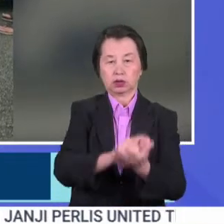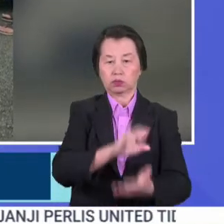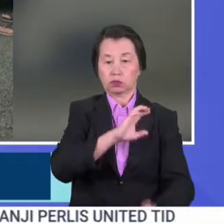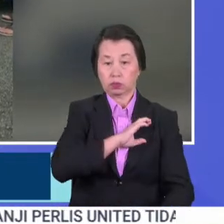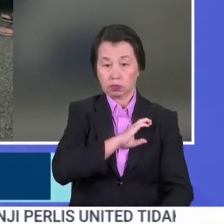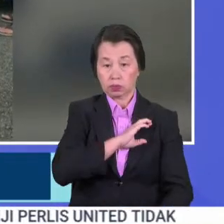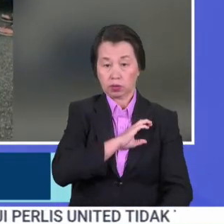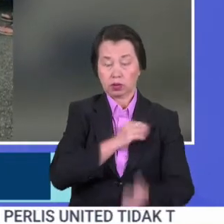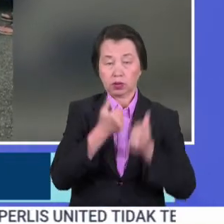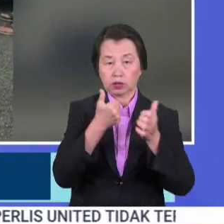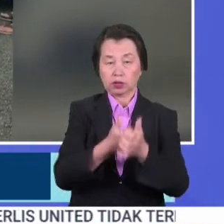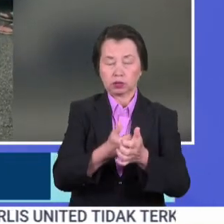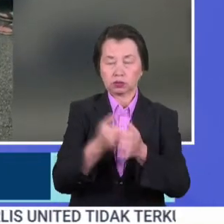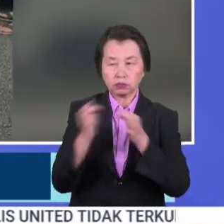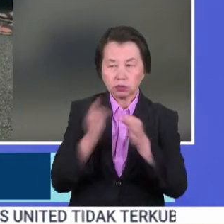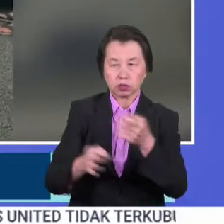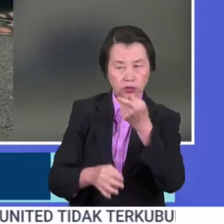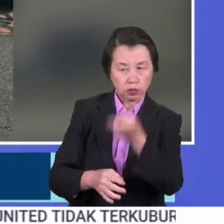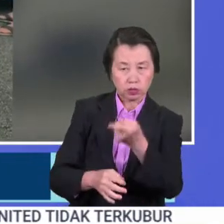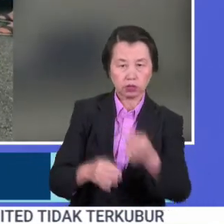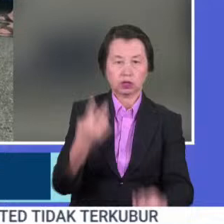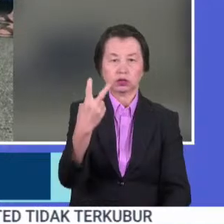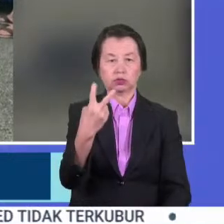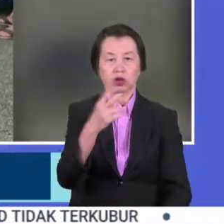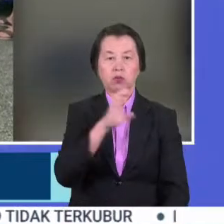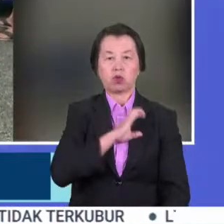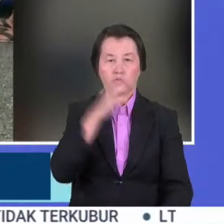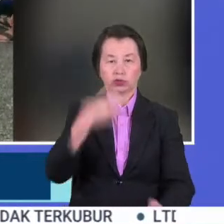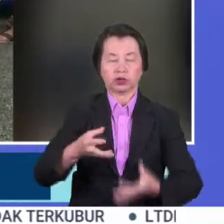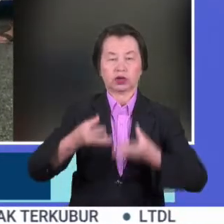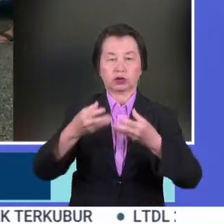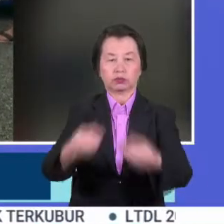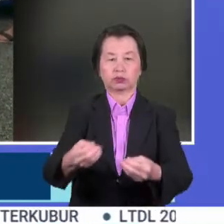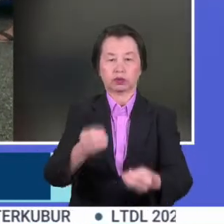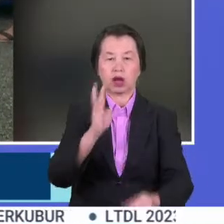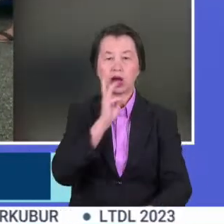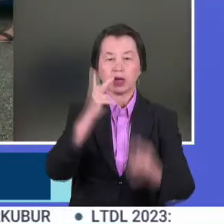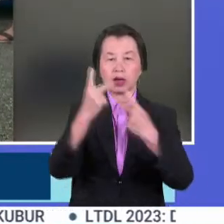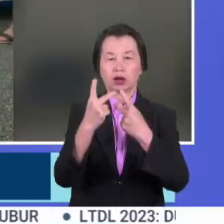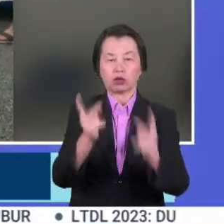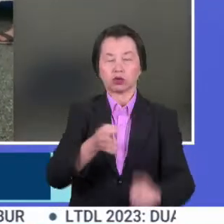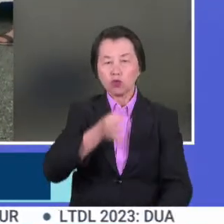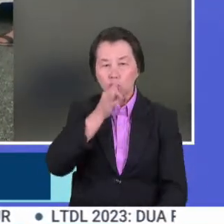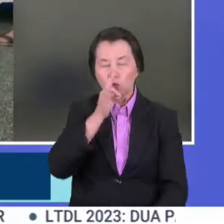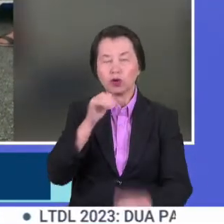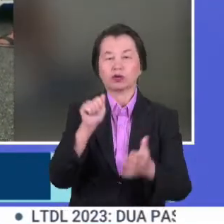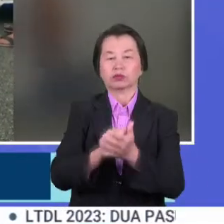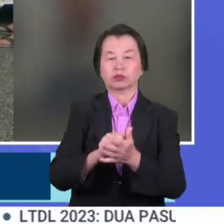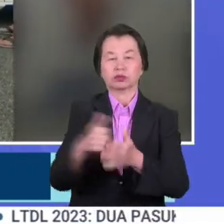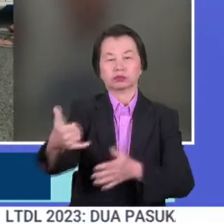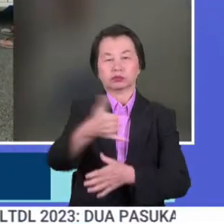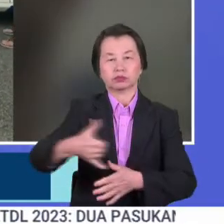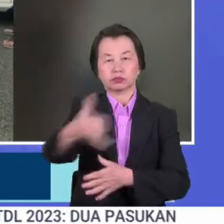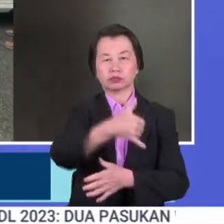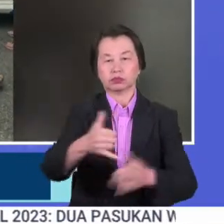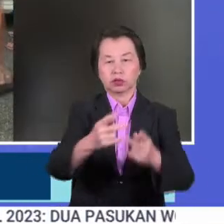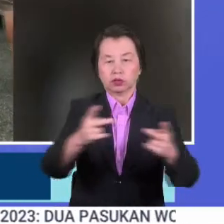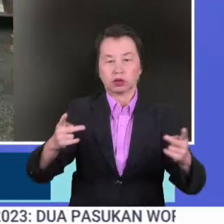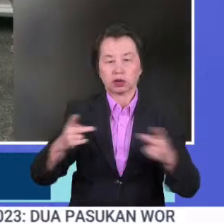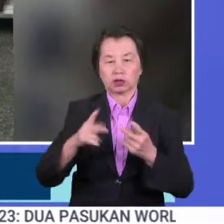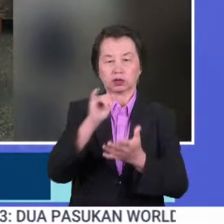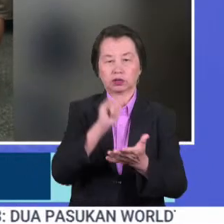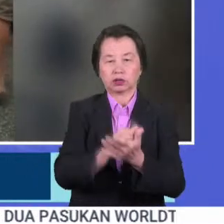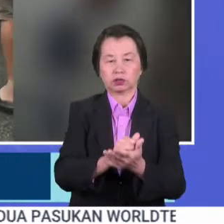polis. Berdasarkan keterangan, dua anggota polis itu telah diberikan air kotak ketika membuat rondaan di kawasan